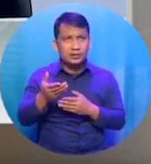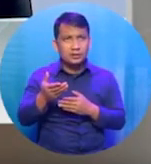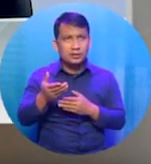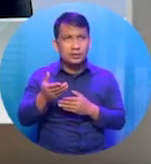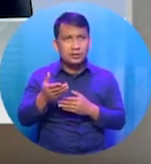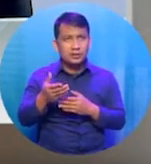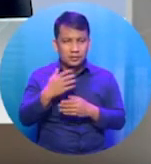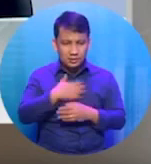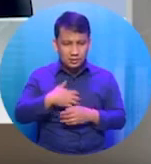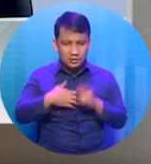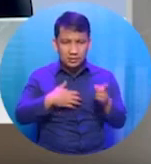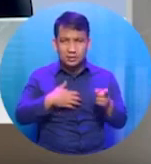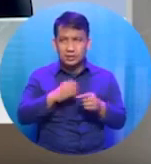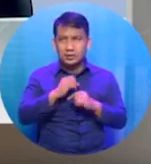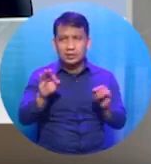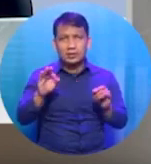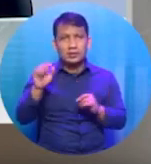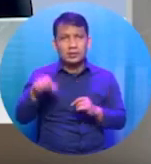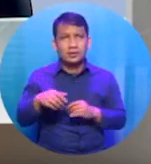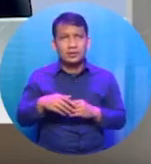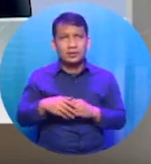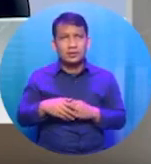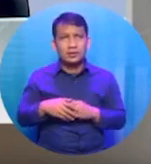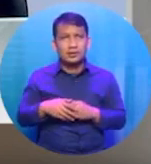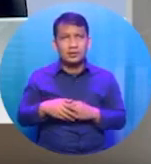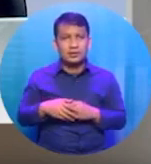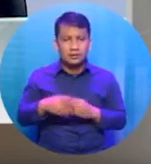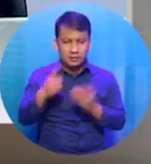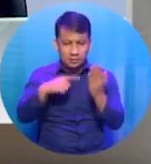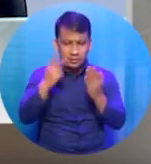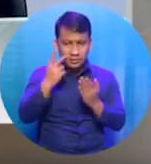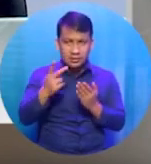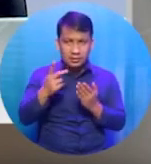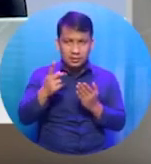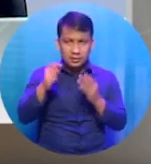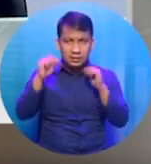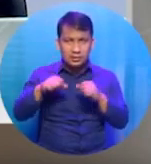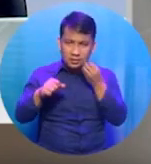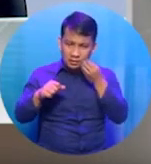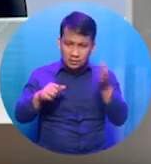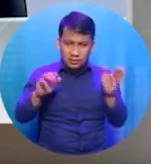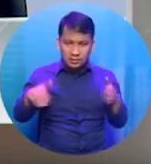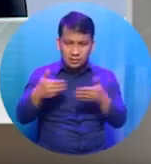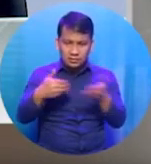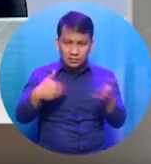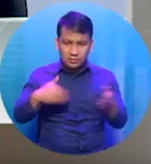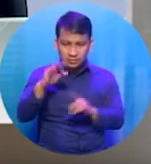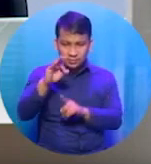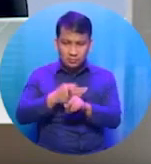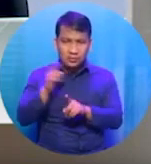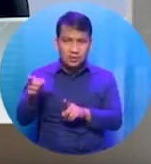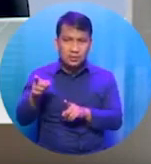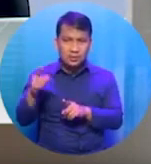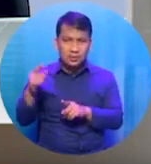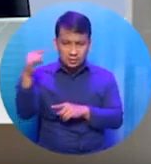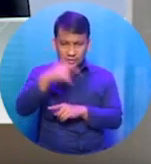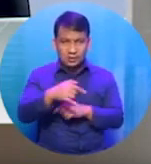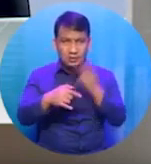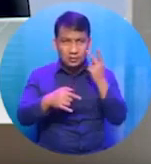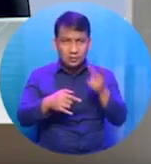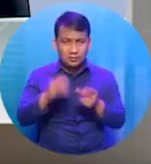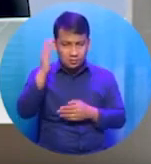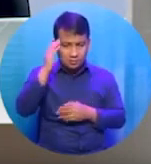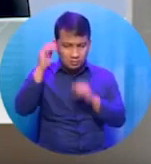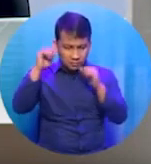po ma-follow up yung reklamo ni Sir Titus Equibal. Sir Titus, titignan po natin kung kaya nating mapauwi bago po mag-February ang inyong asawa. Kasi